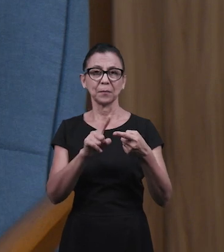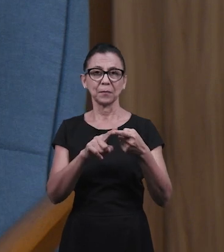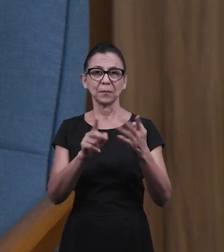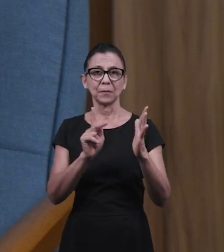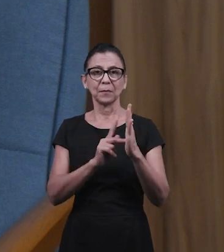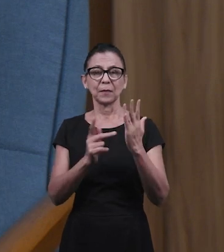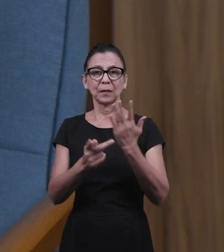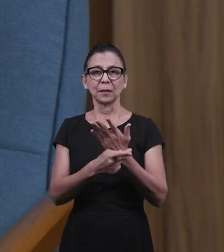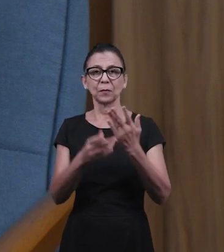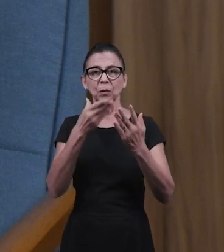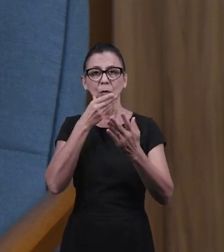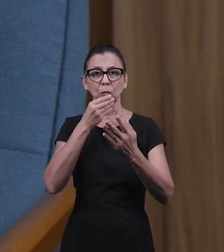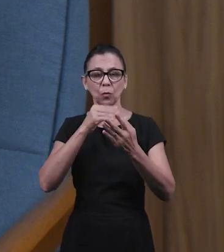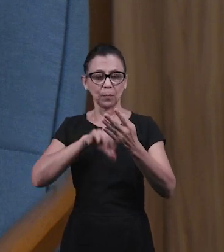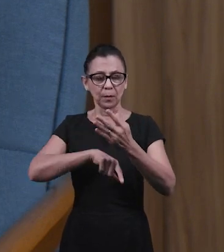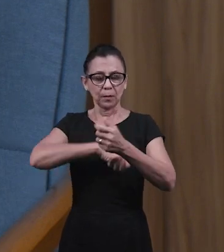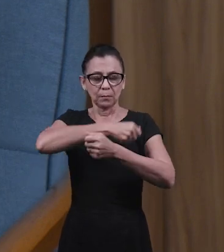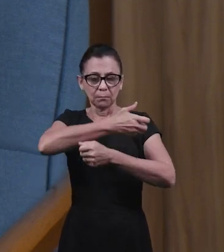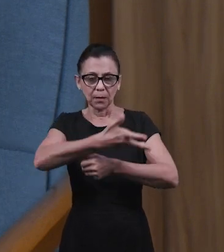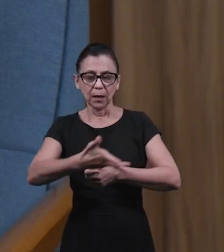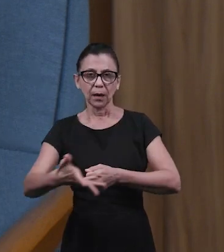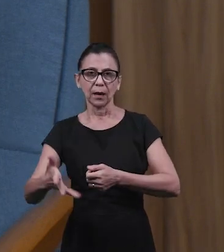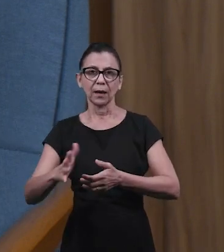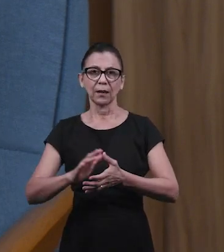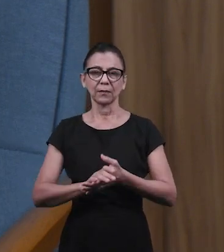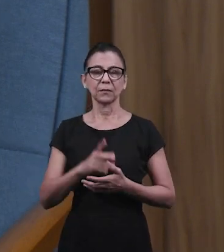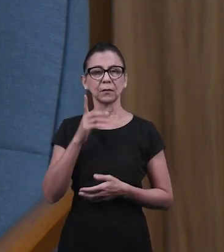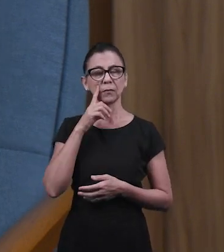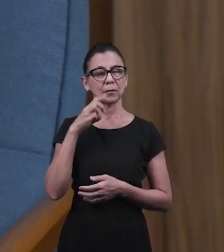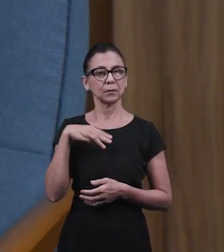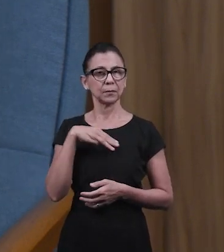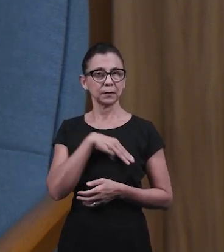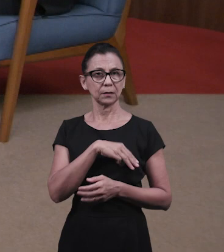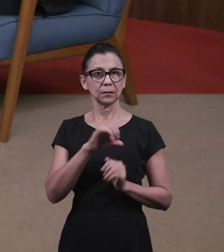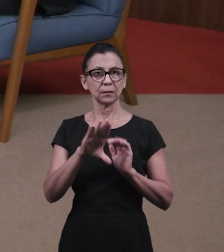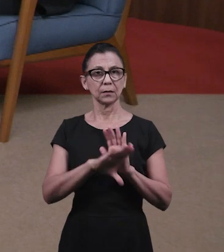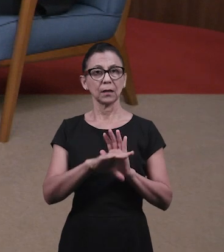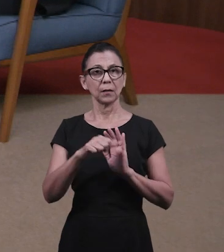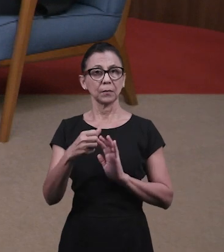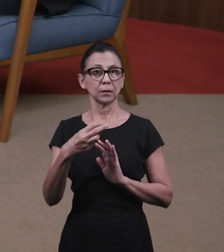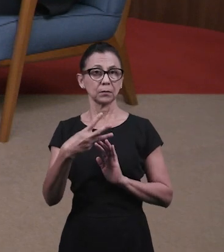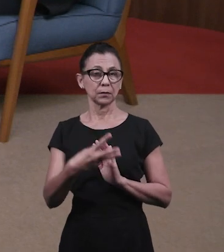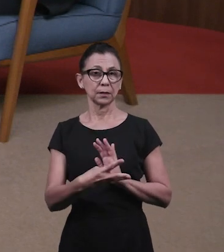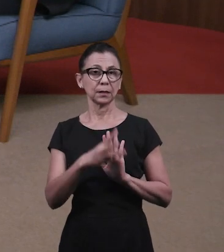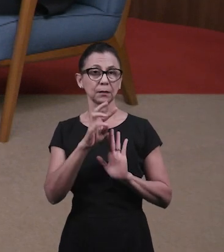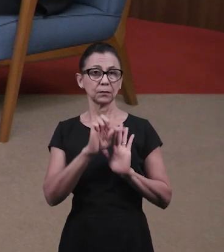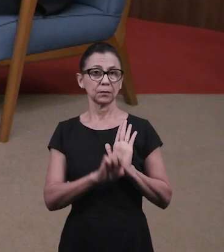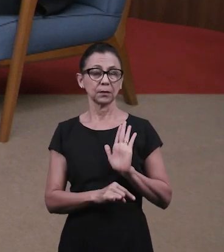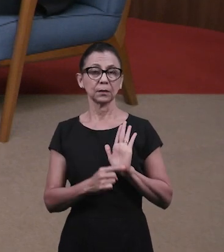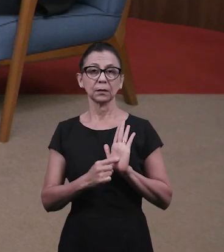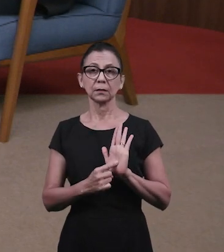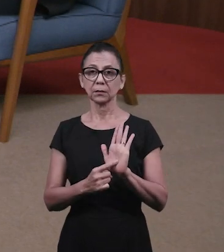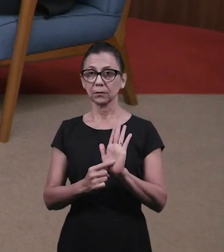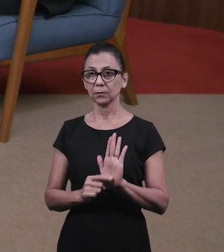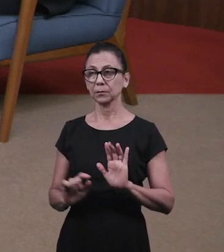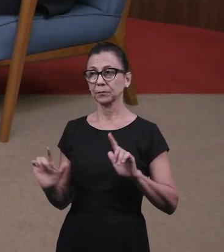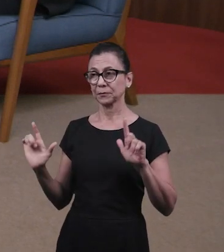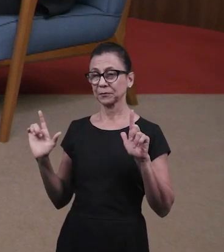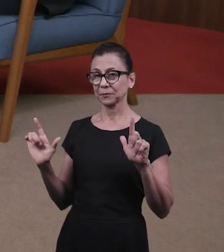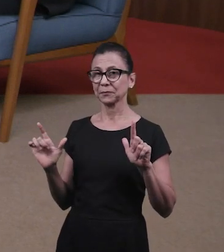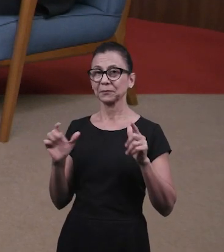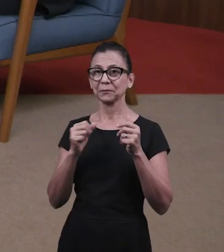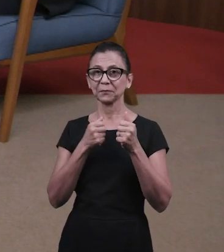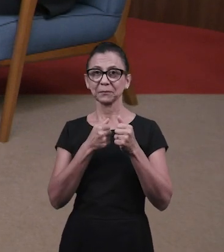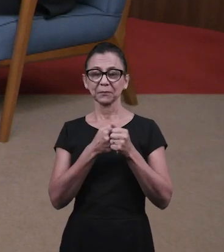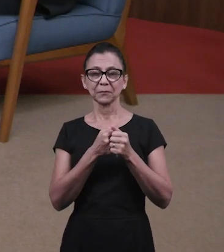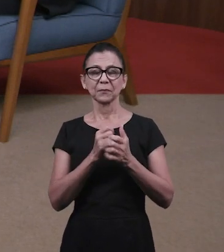allons voir le texte qui se trouve en Matthieu 13, verset 8. Nous allons voir ce texte maintenant qui s'affiche ici à l'écran. Nous allons